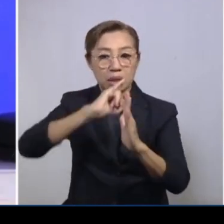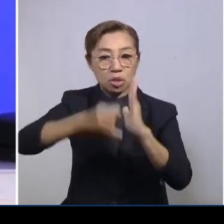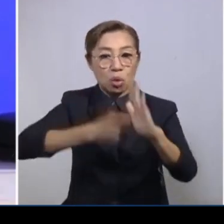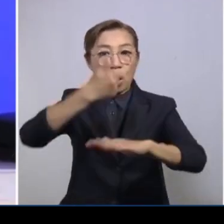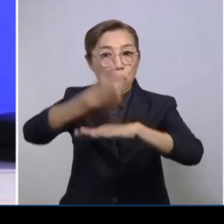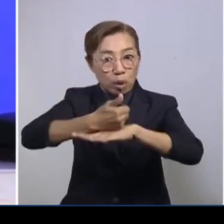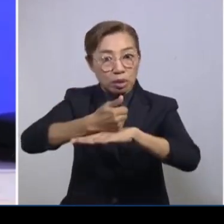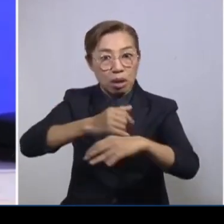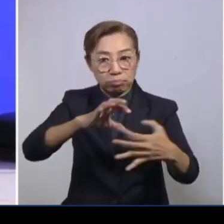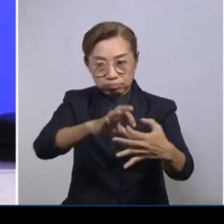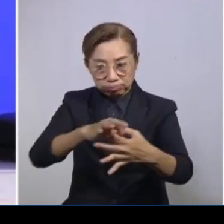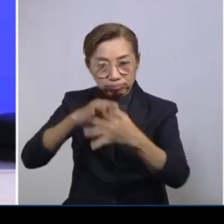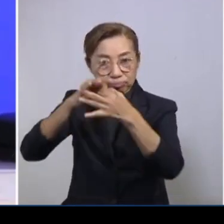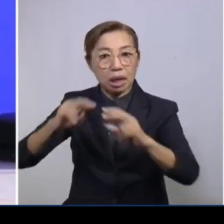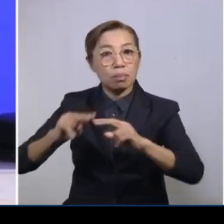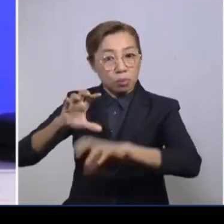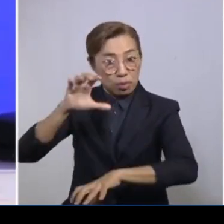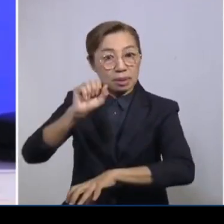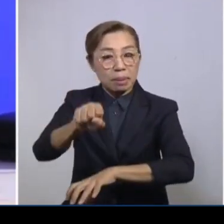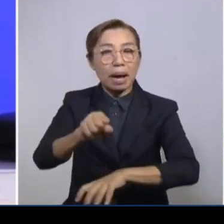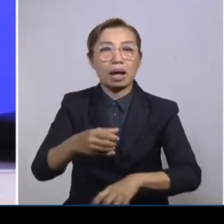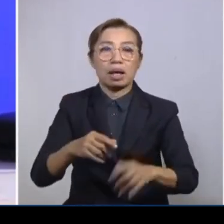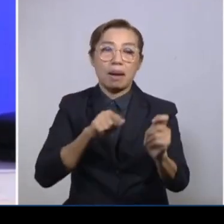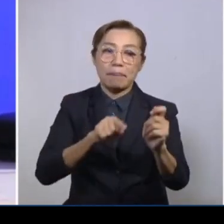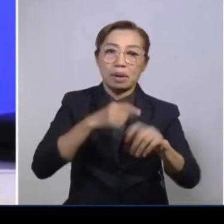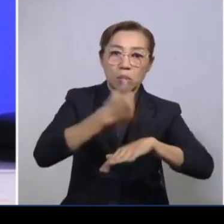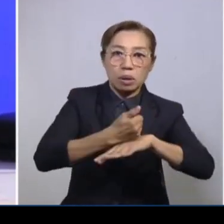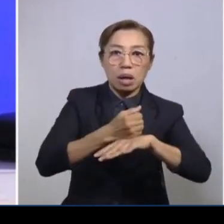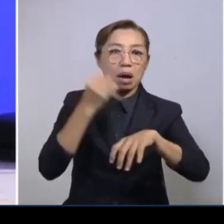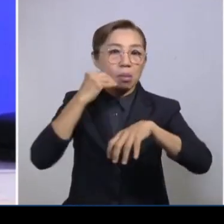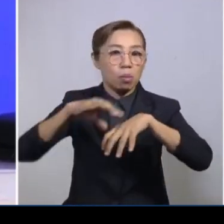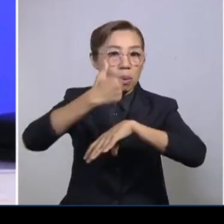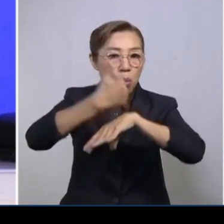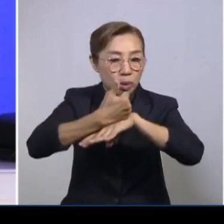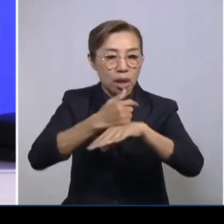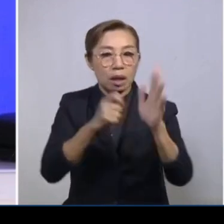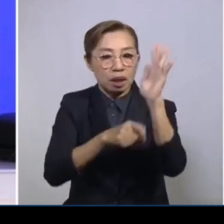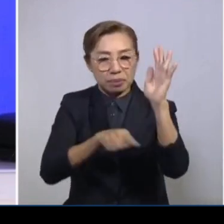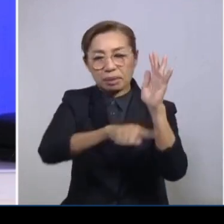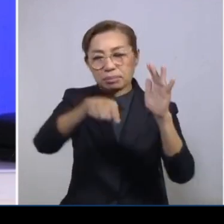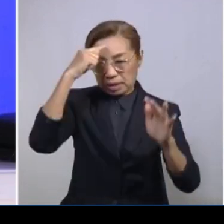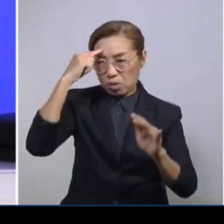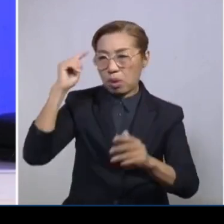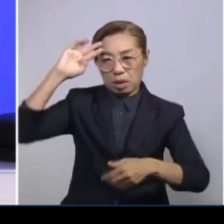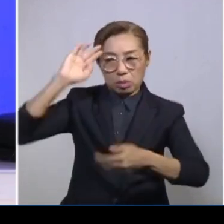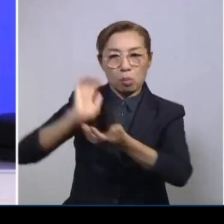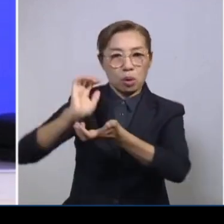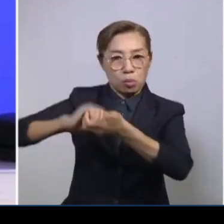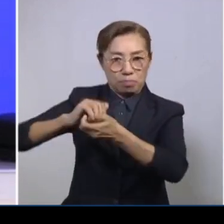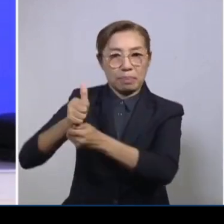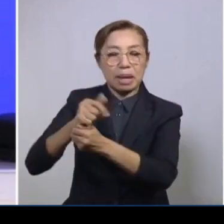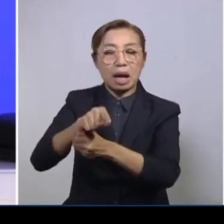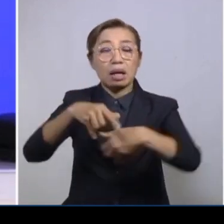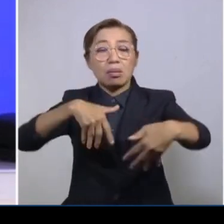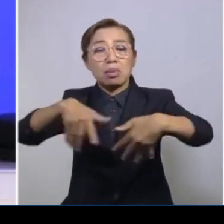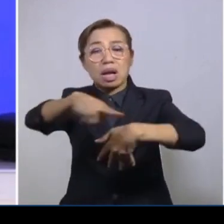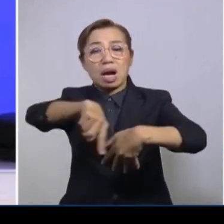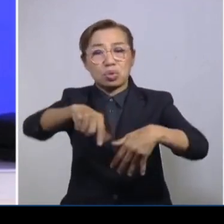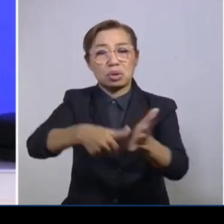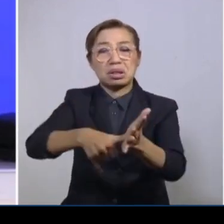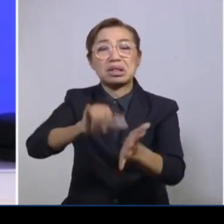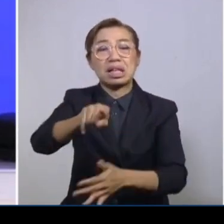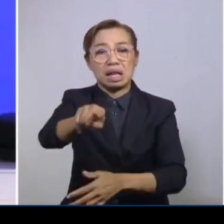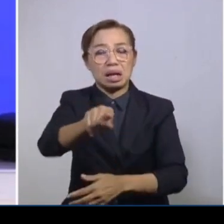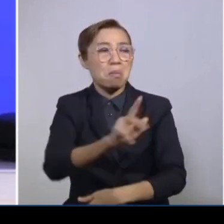จังหวัดนายอำเภอกำนันและผู้ใหญ่บ้านมั่นใจว่าจะบูรณาการกับตำรวจได้สำหรับนี้นอกระบบอยากให้ประชาชนที่มีปัญห